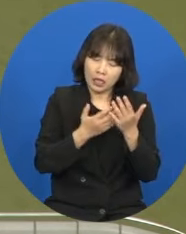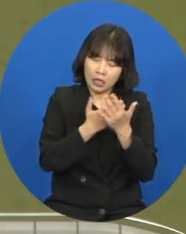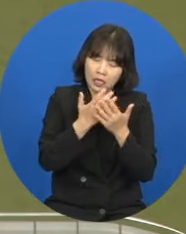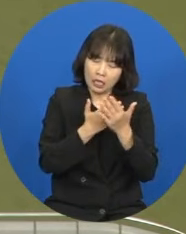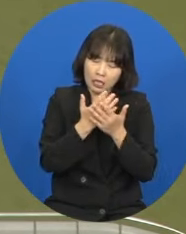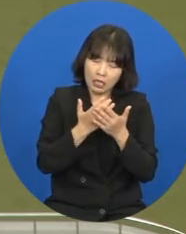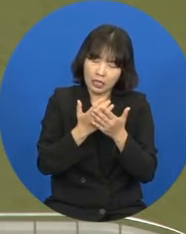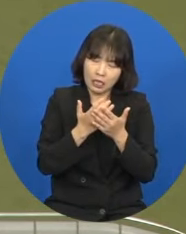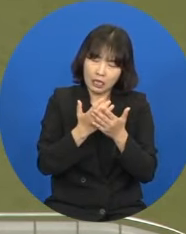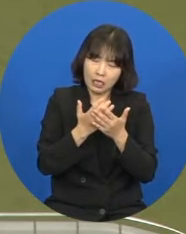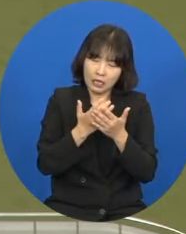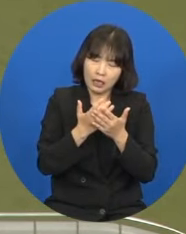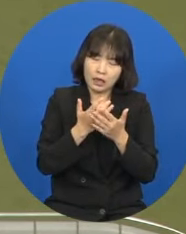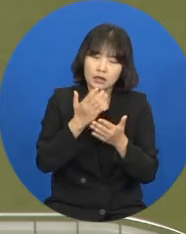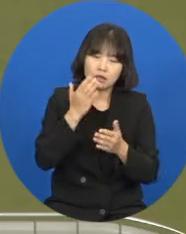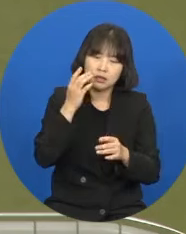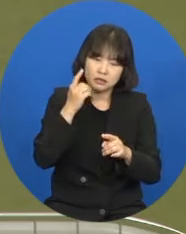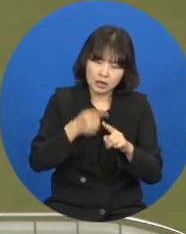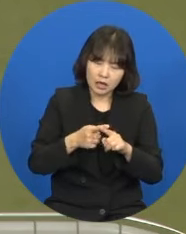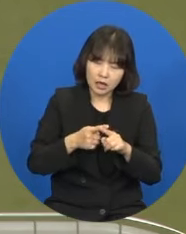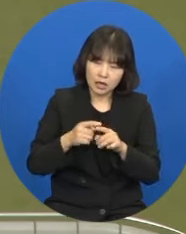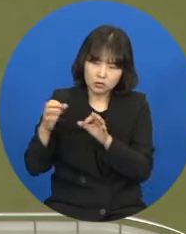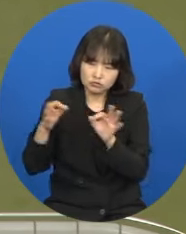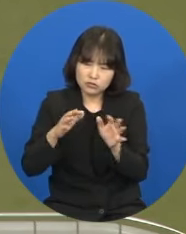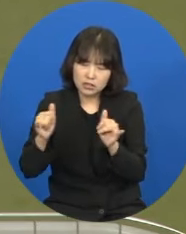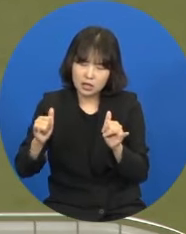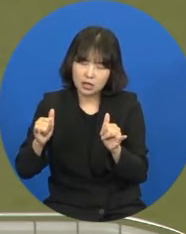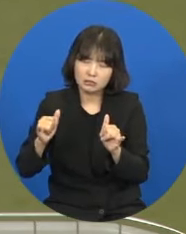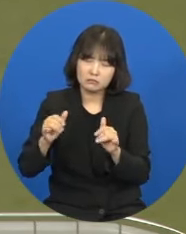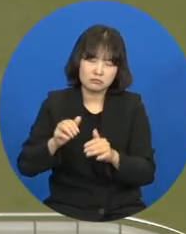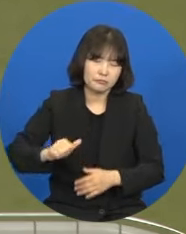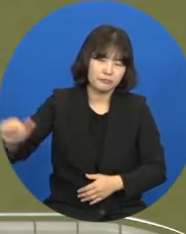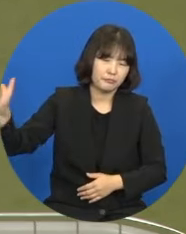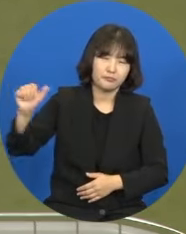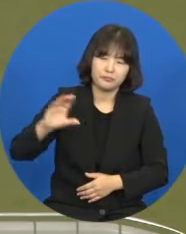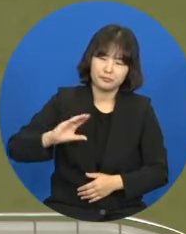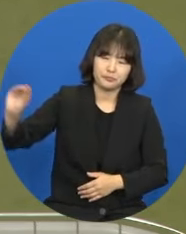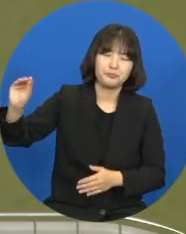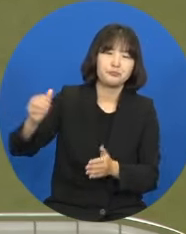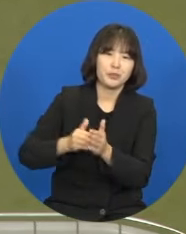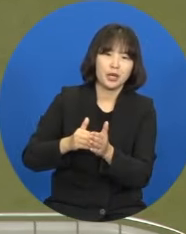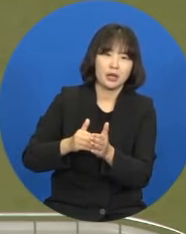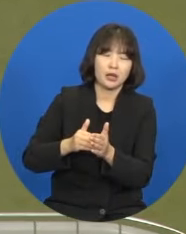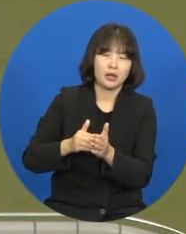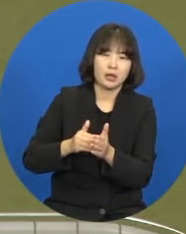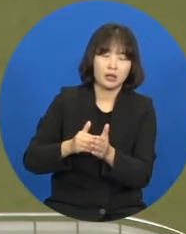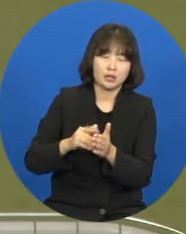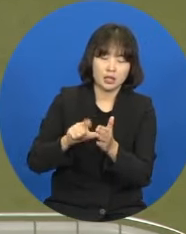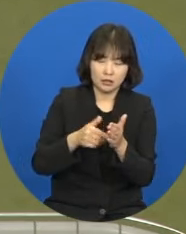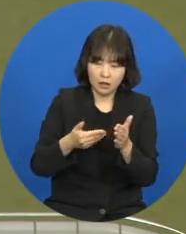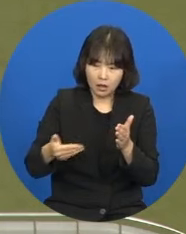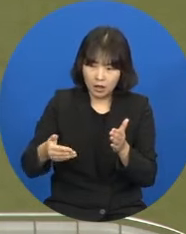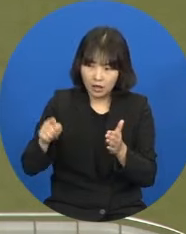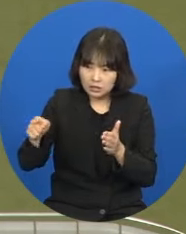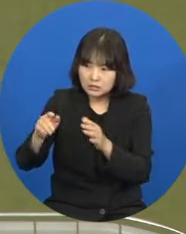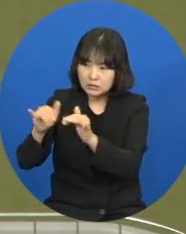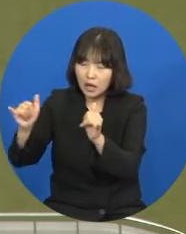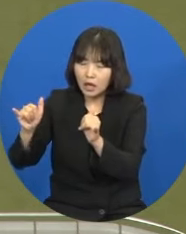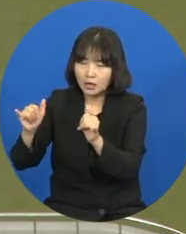결국에는 그 투자자를 놓쳤어요 근데 시간이 지나고 보니까 그 사람이